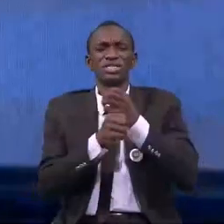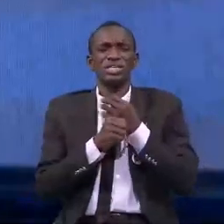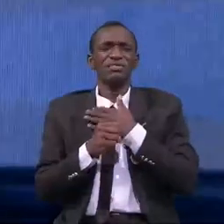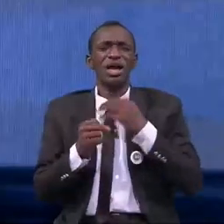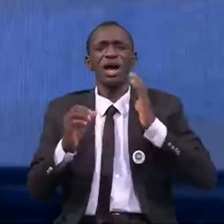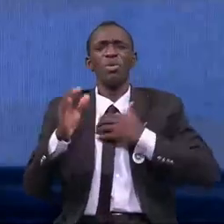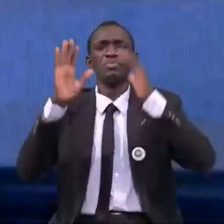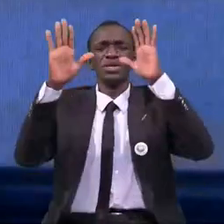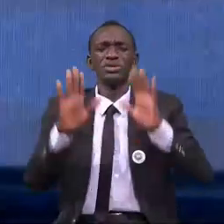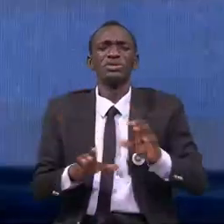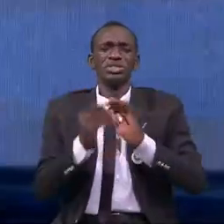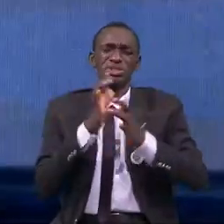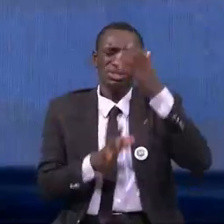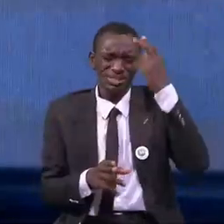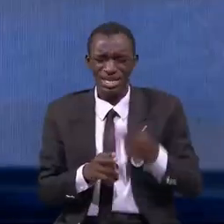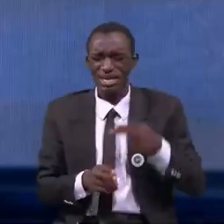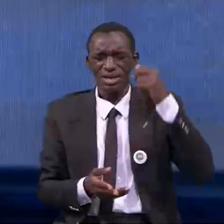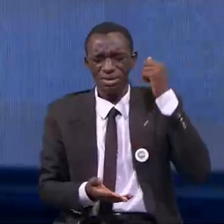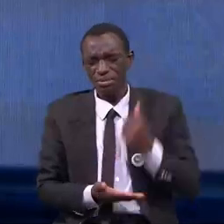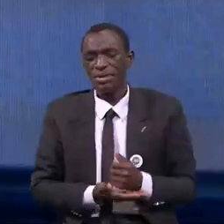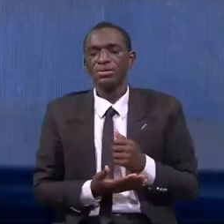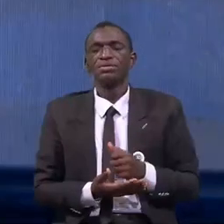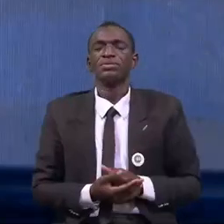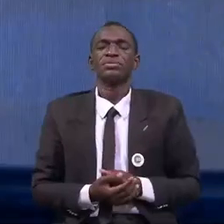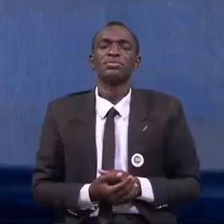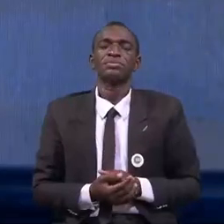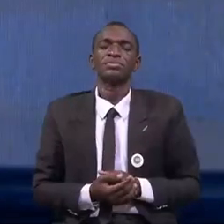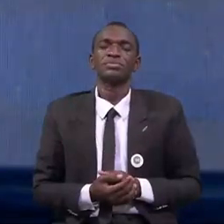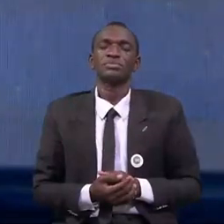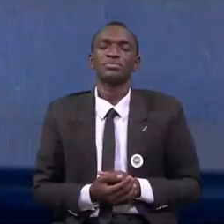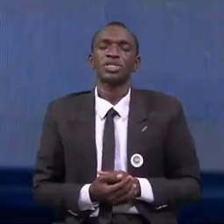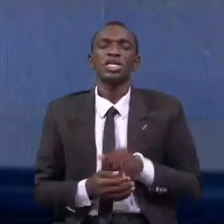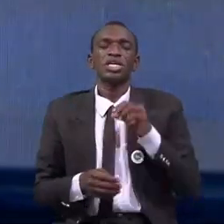faire avec joie nous recevons notre miracle